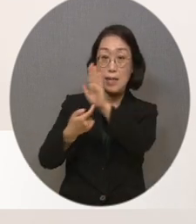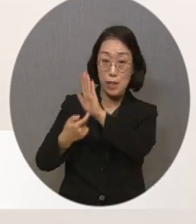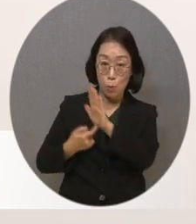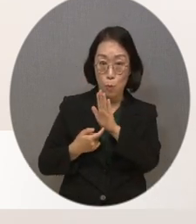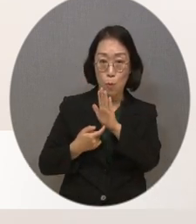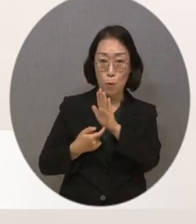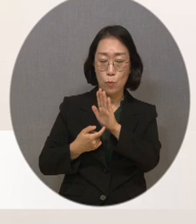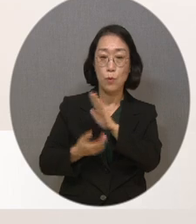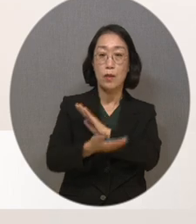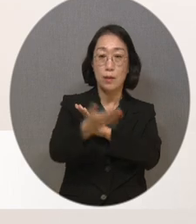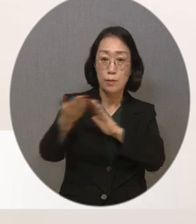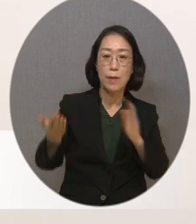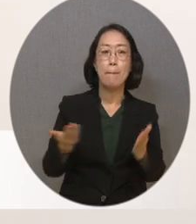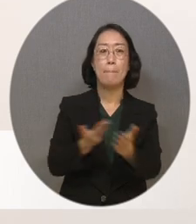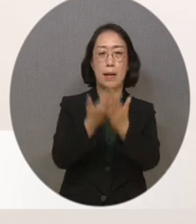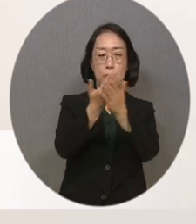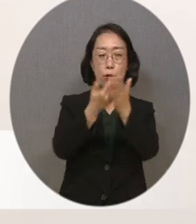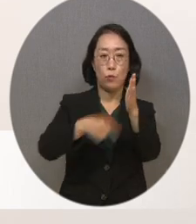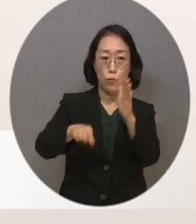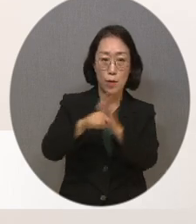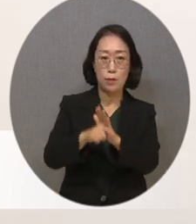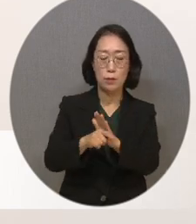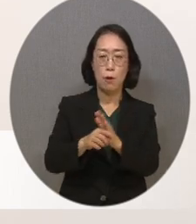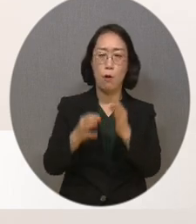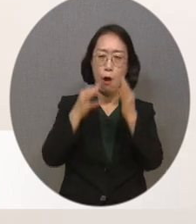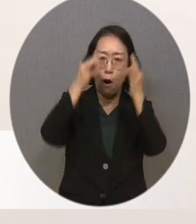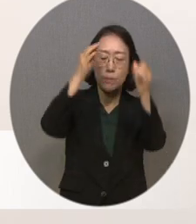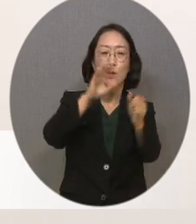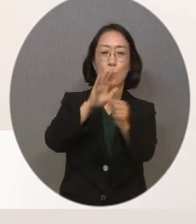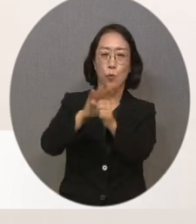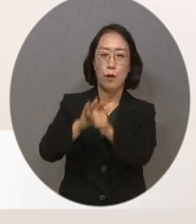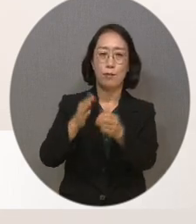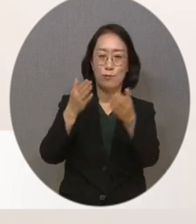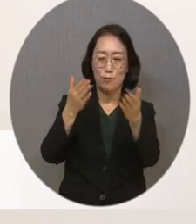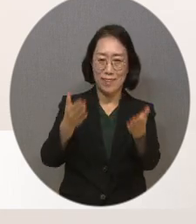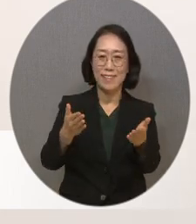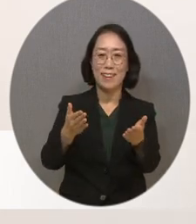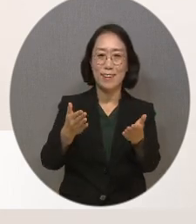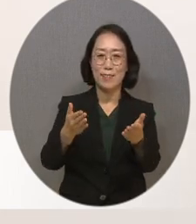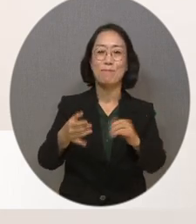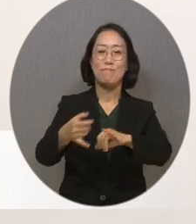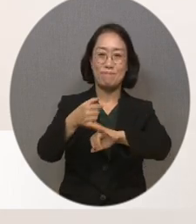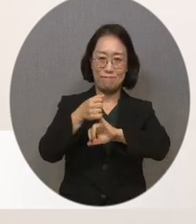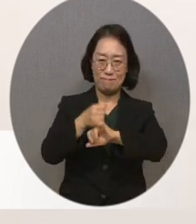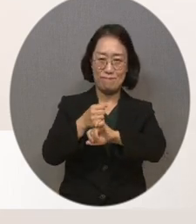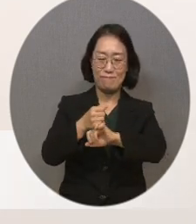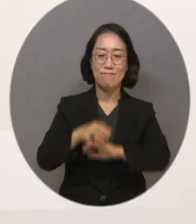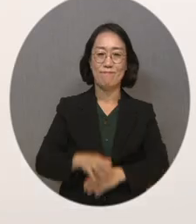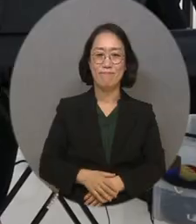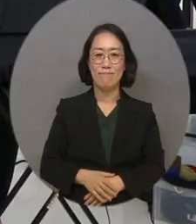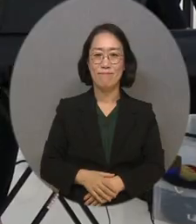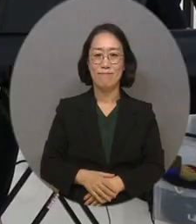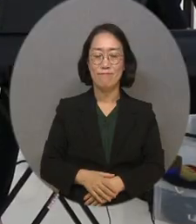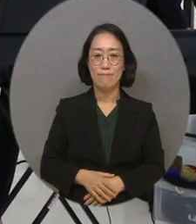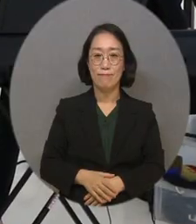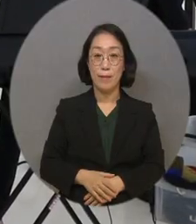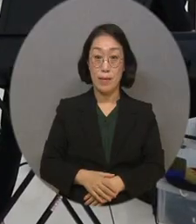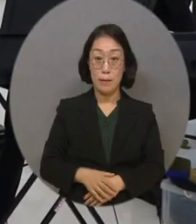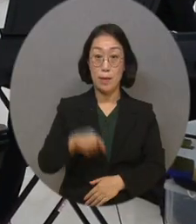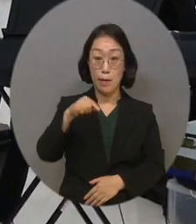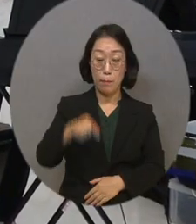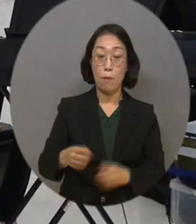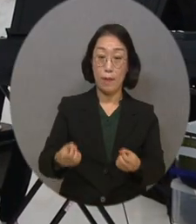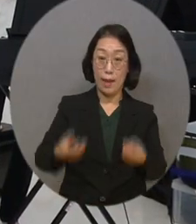조명해주고 그분의 발전을 위해서 열심히 노력하겠다는 말씀 올립니다. 이번